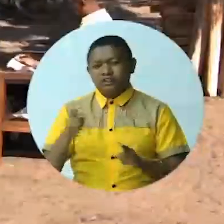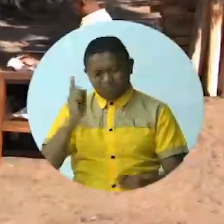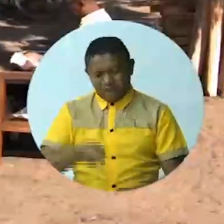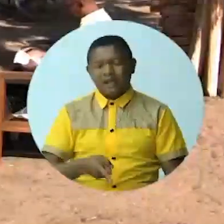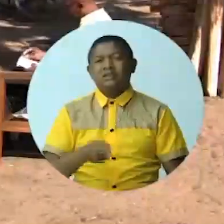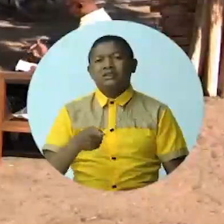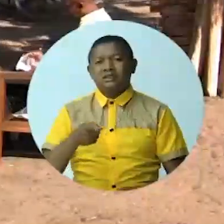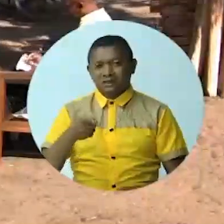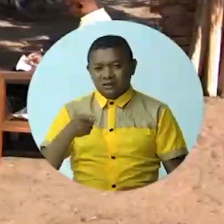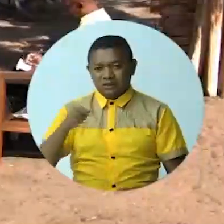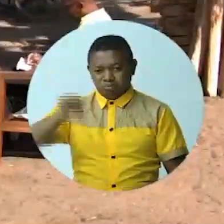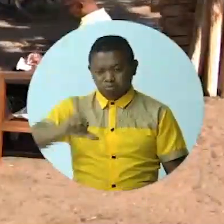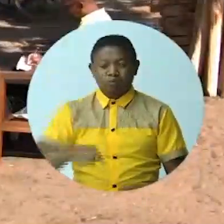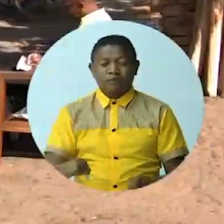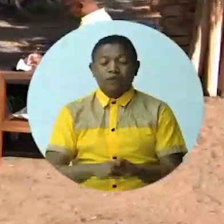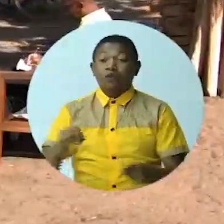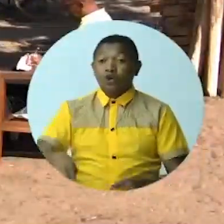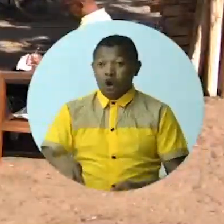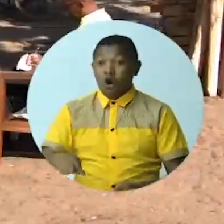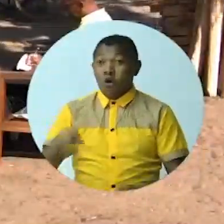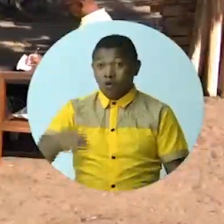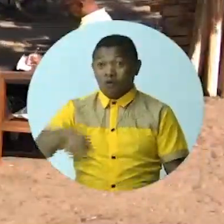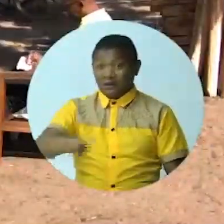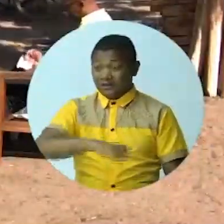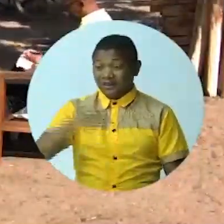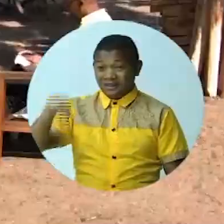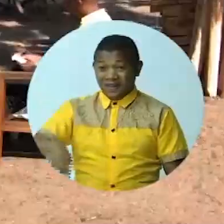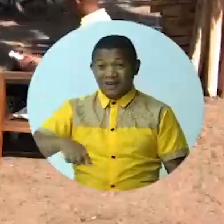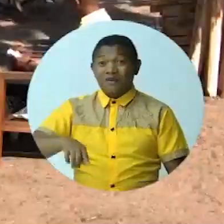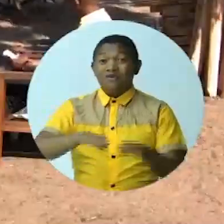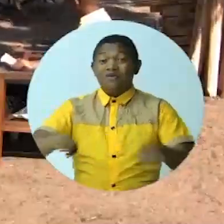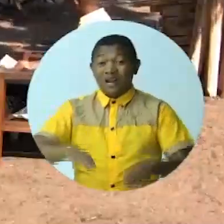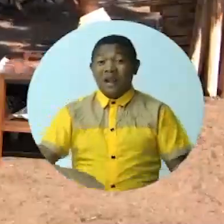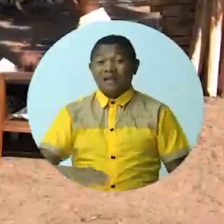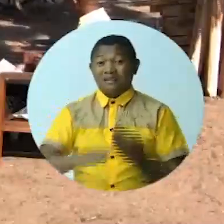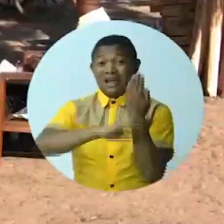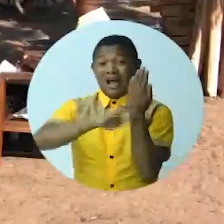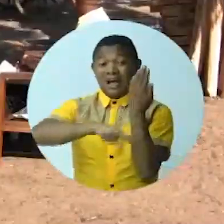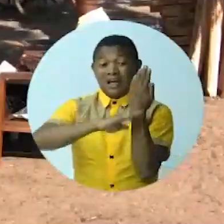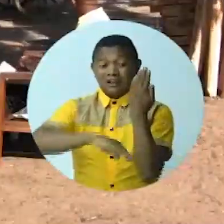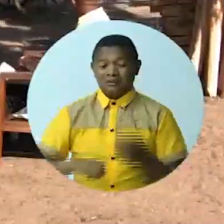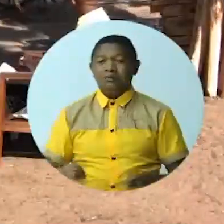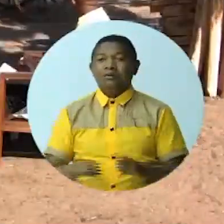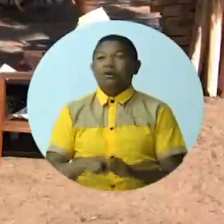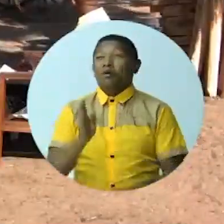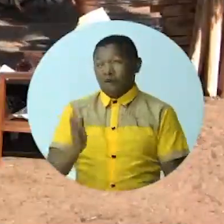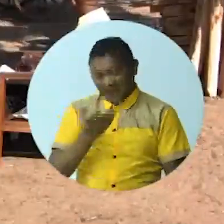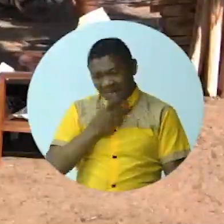zao a ny atiatsimo manokana dia isaorantsika anjanahary isaorantsika an'andriamanitra fa tsy